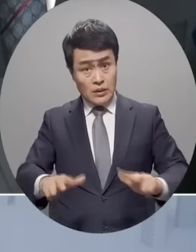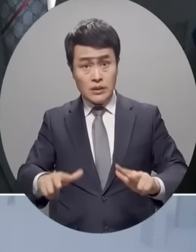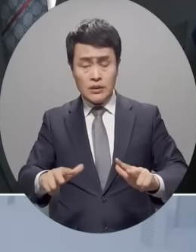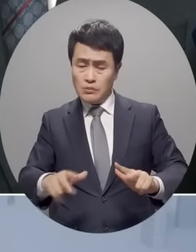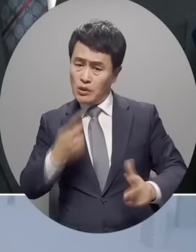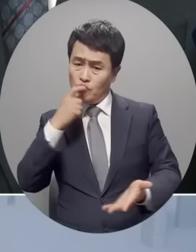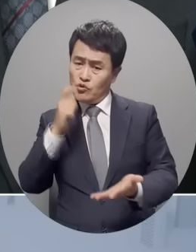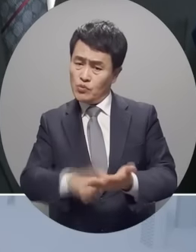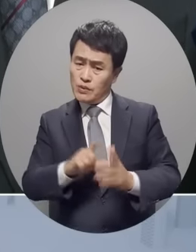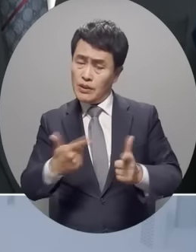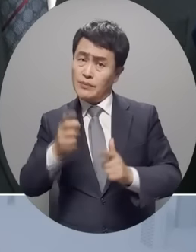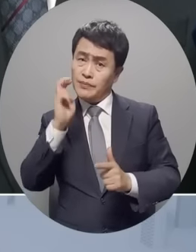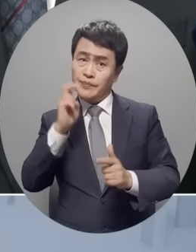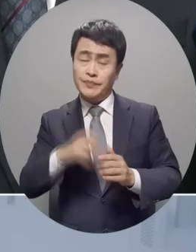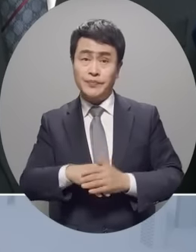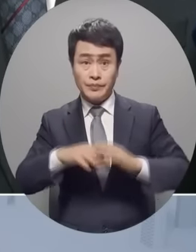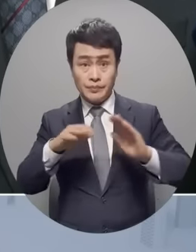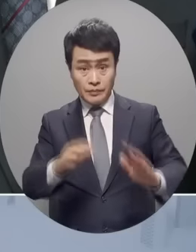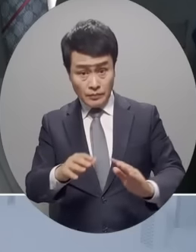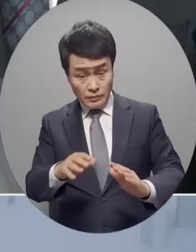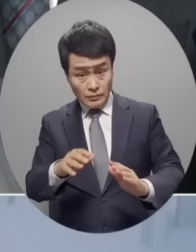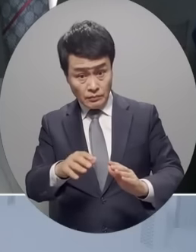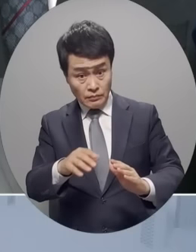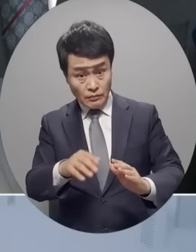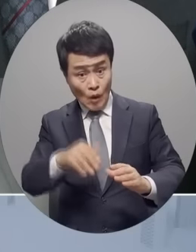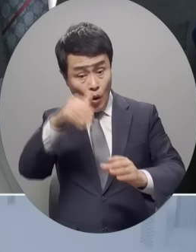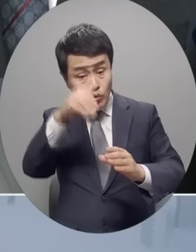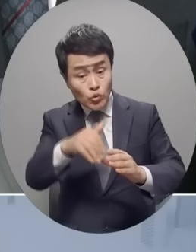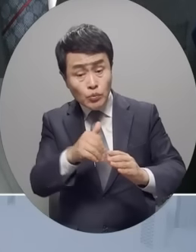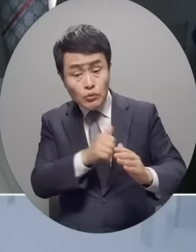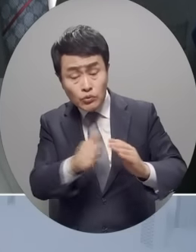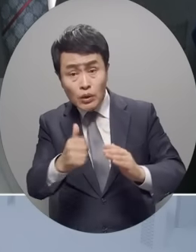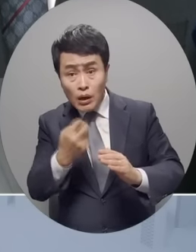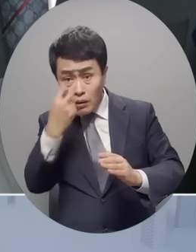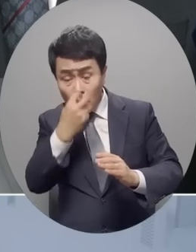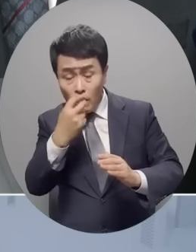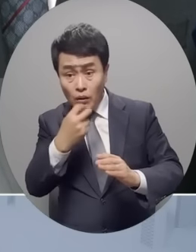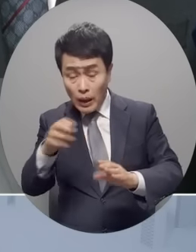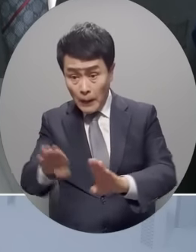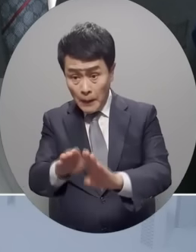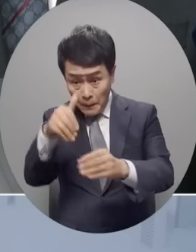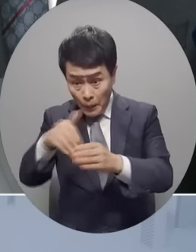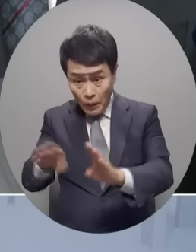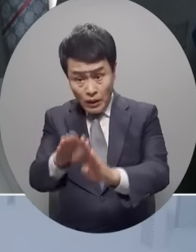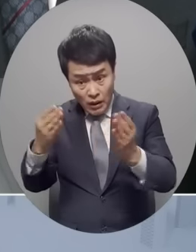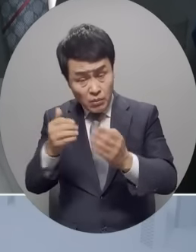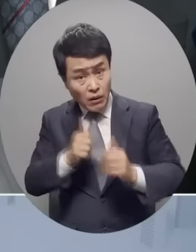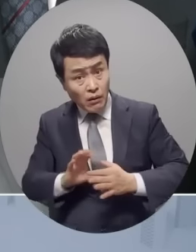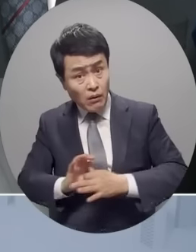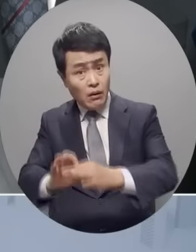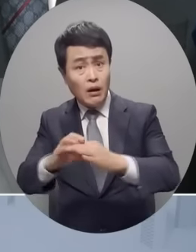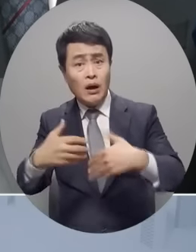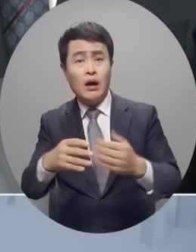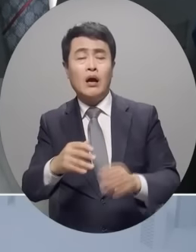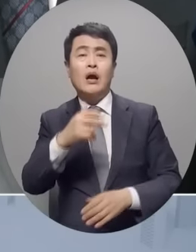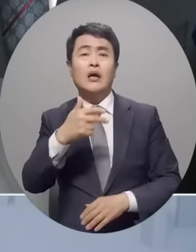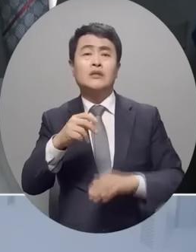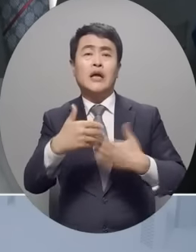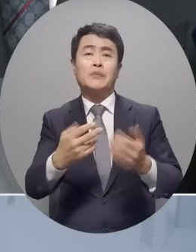쉽지 않을 전망입니다. 이 출구조사 결과가 개표 결과로 이어진다면 자민당은 12년 만에 이 과반수